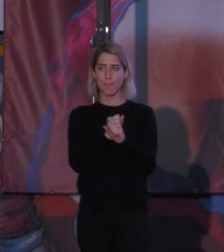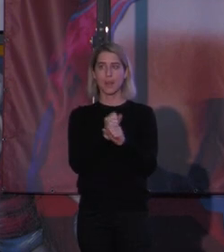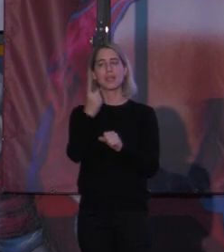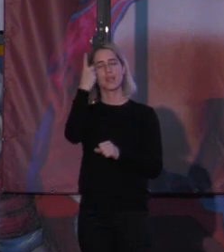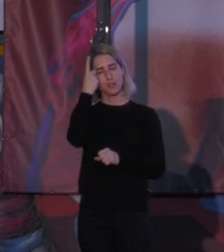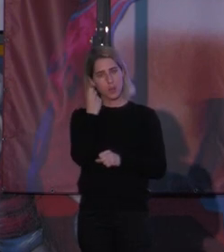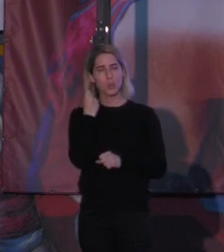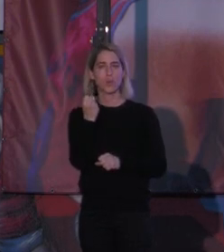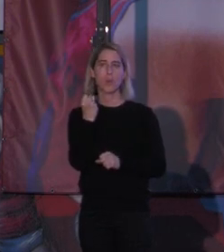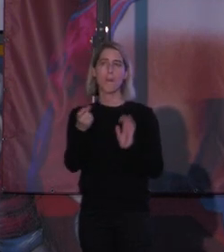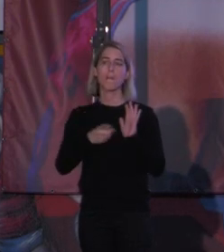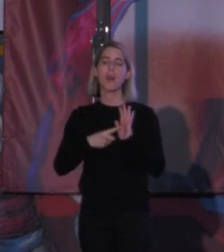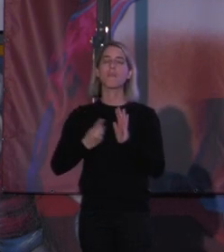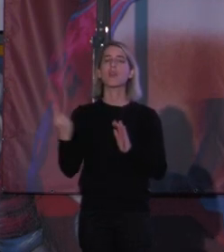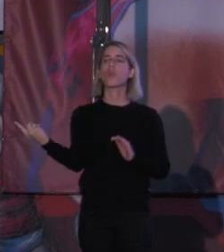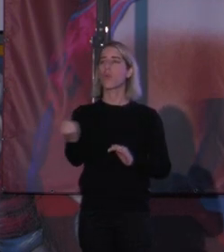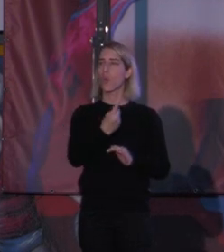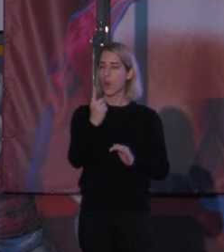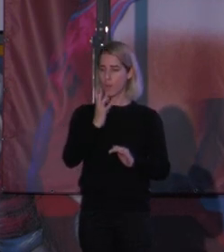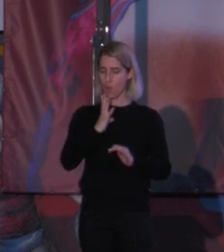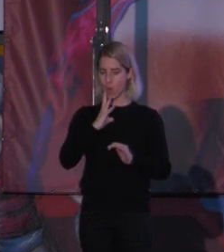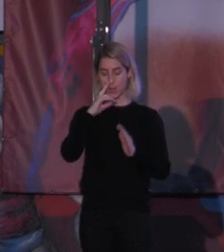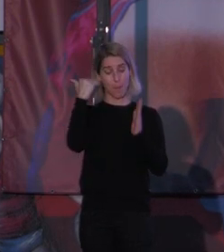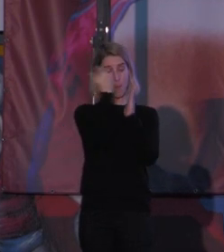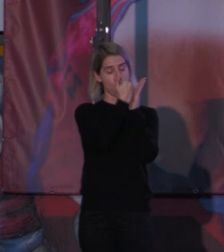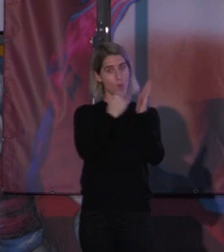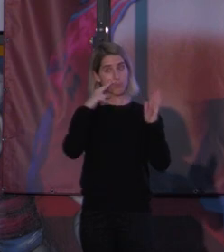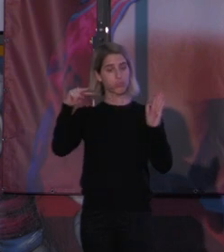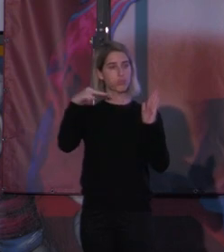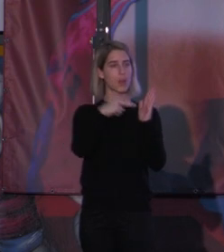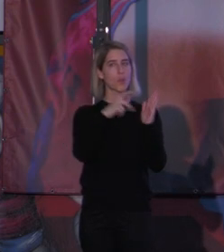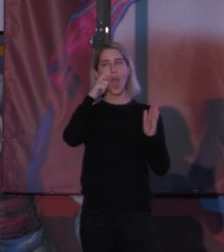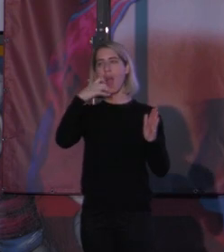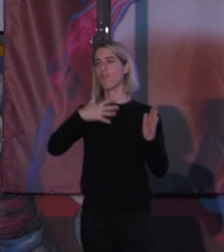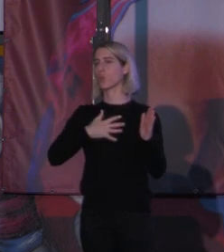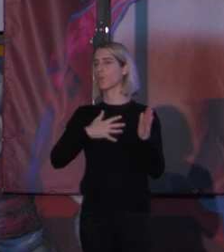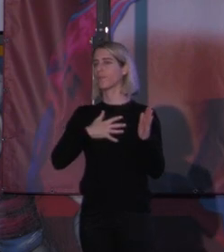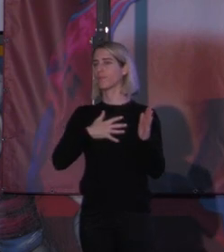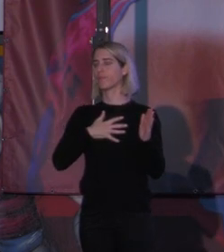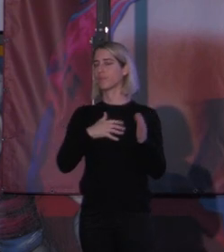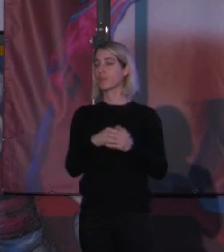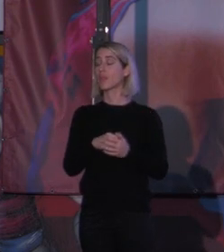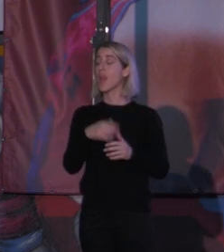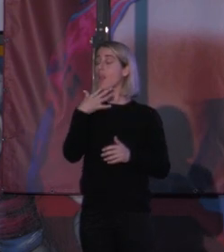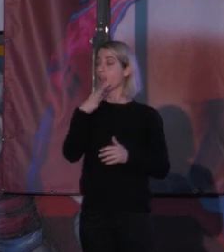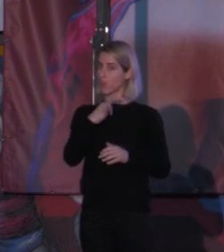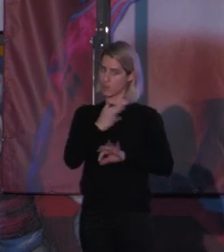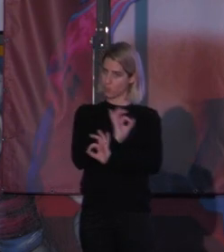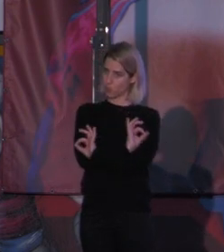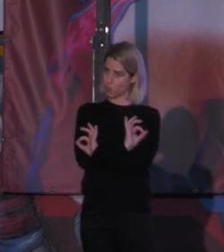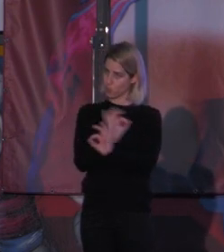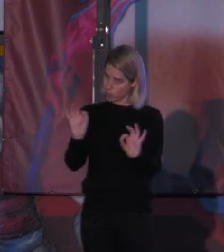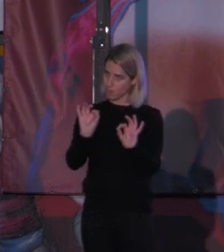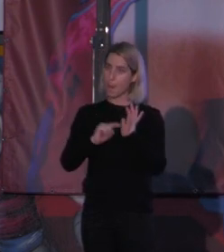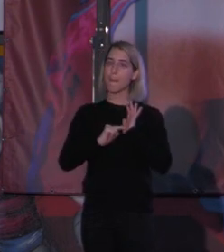ξέρουμε πως πρέπει όλοι οι πολίτες να βλέπουν μέσα στο πρόγραμμά μας τον εαυτό τους. Γι' αυτό και όταν θα είμαστε έτοιμοι, θα